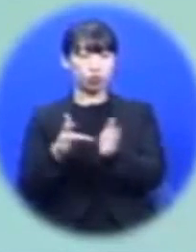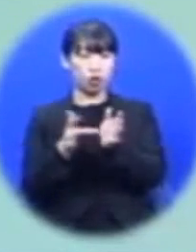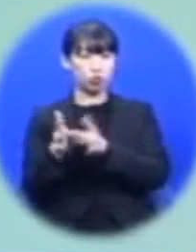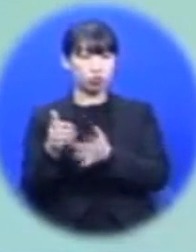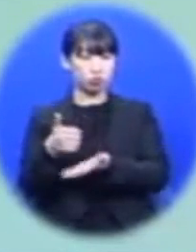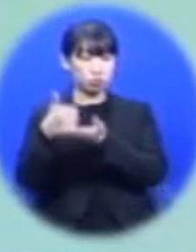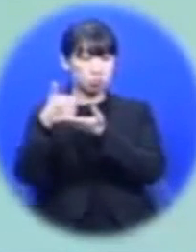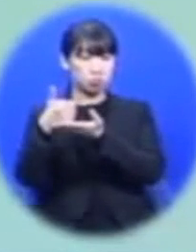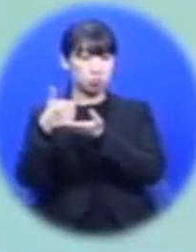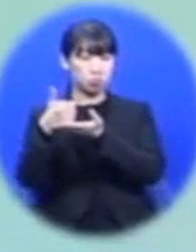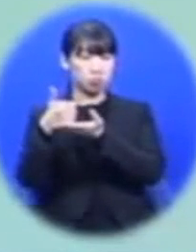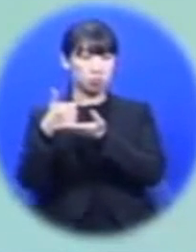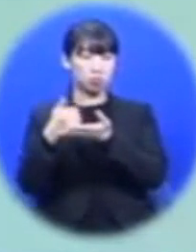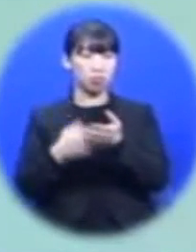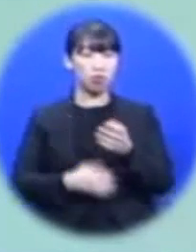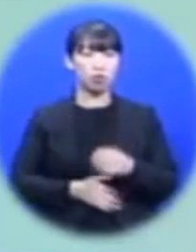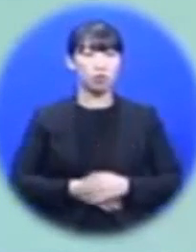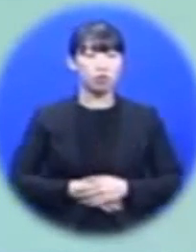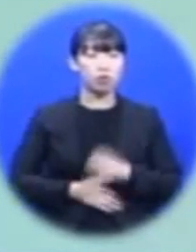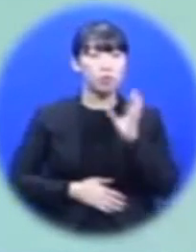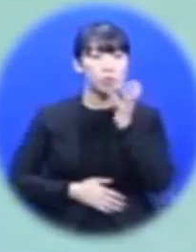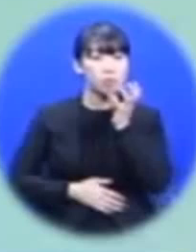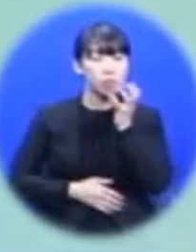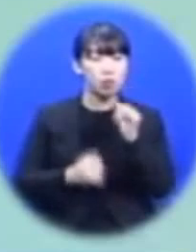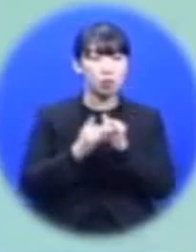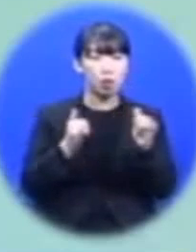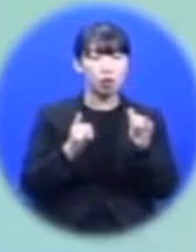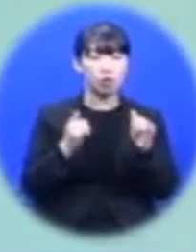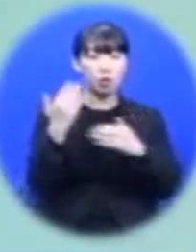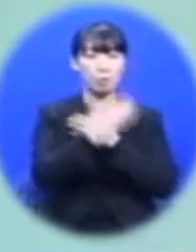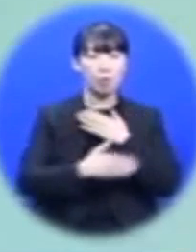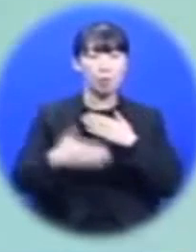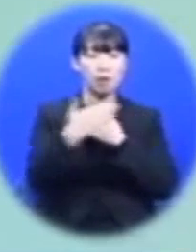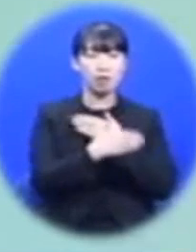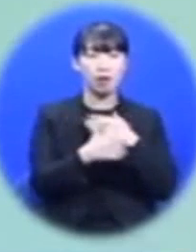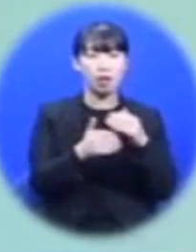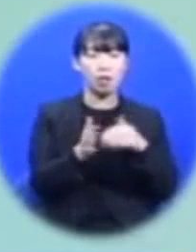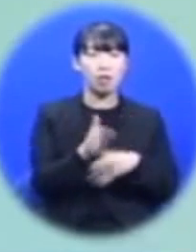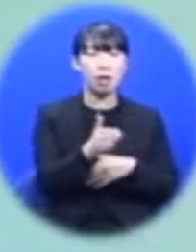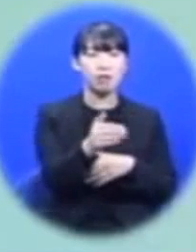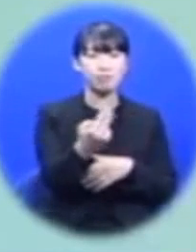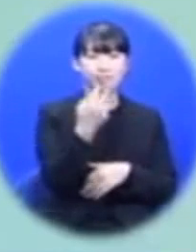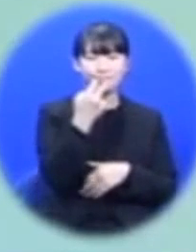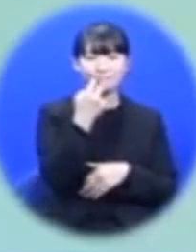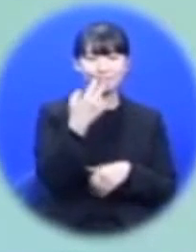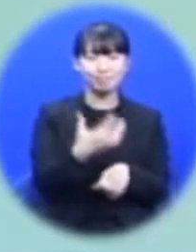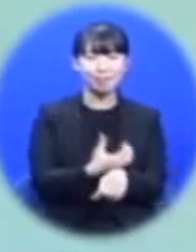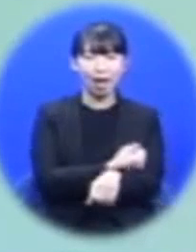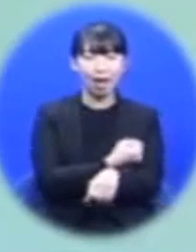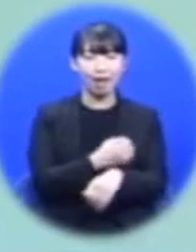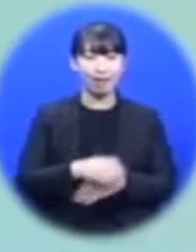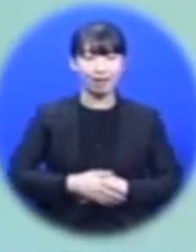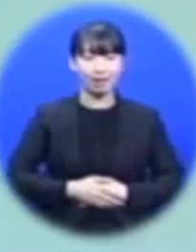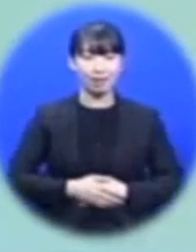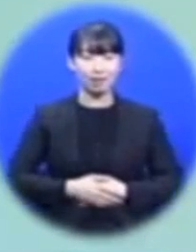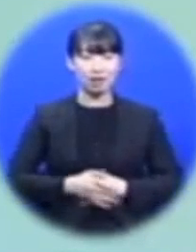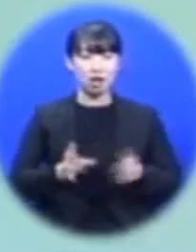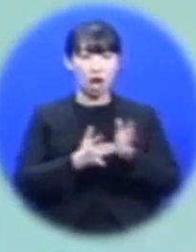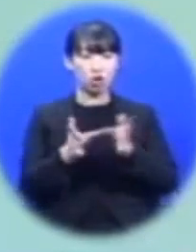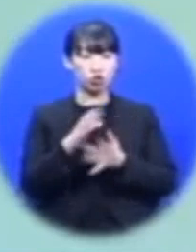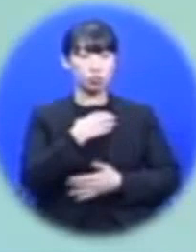보세요 베드로는 아직까지도 생선 냄새가 나는 어부 이제 예수님의 제자된지 얼마